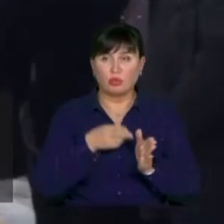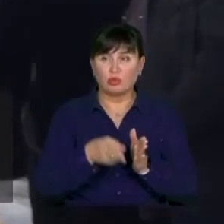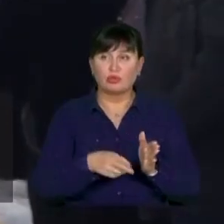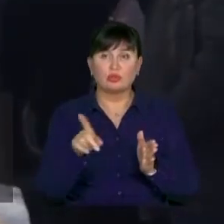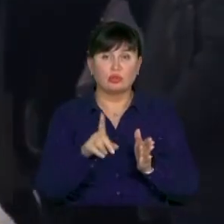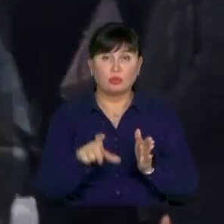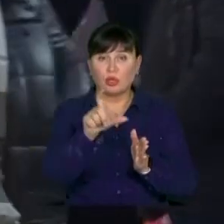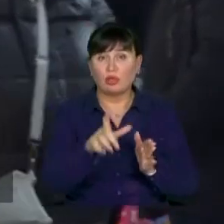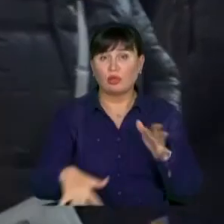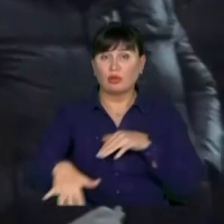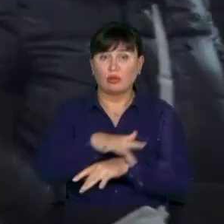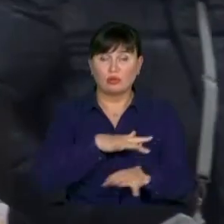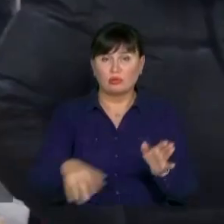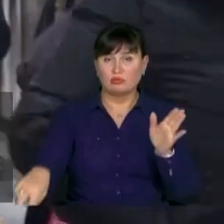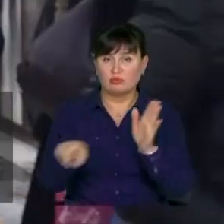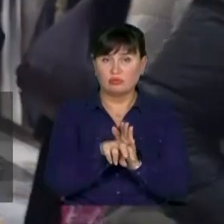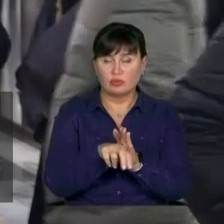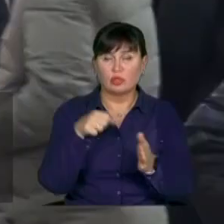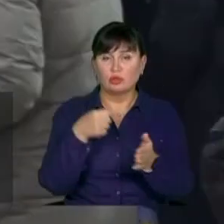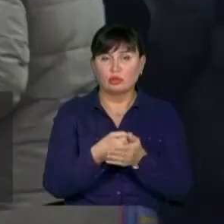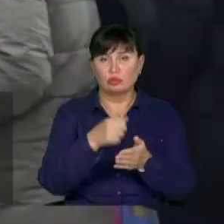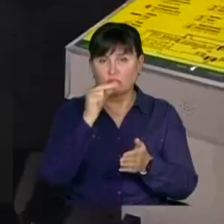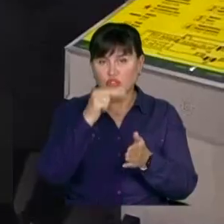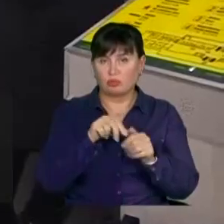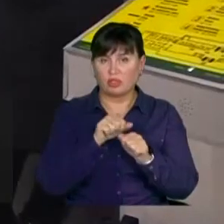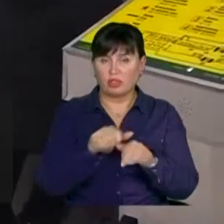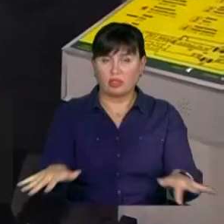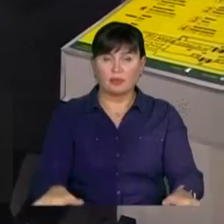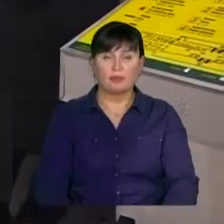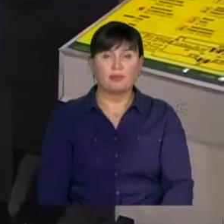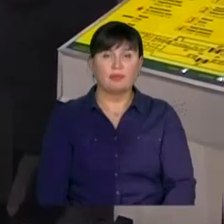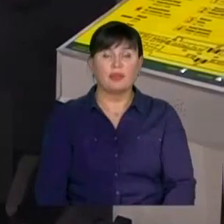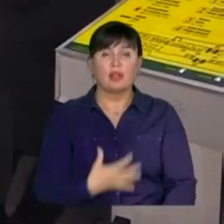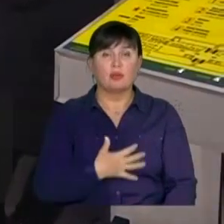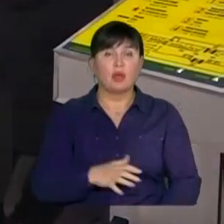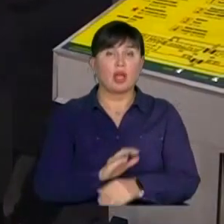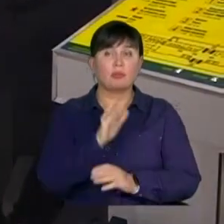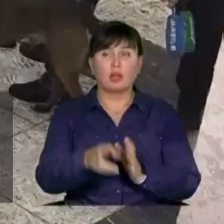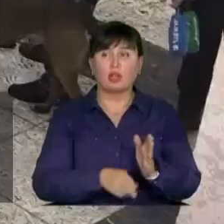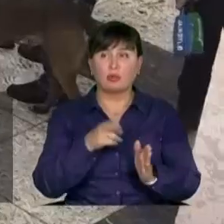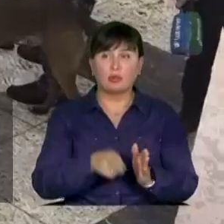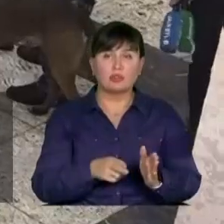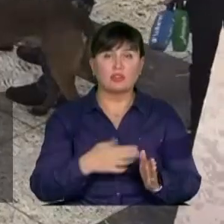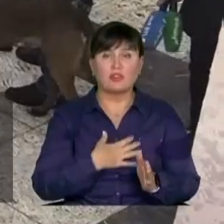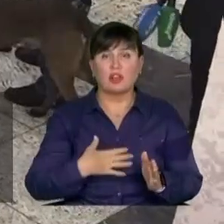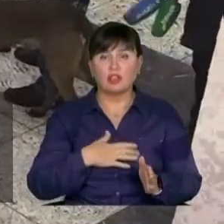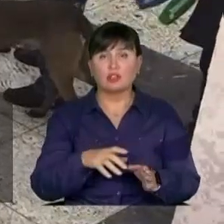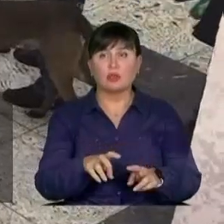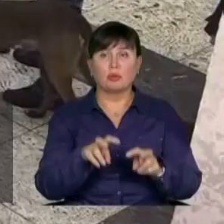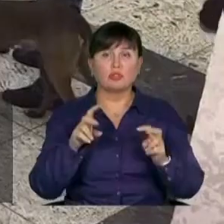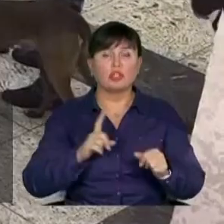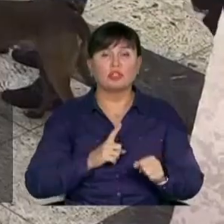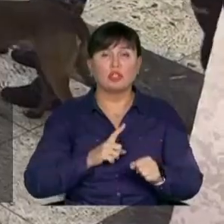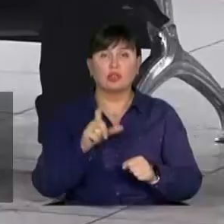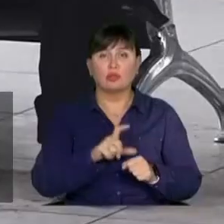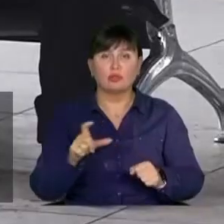они взяли пассажиров до станции Чимкент. Приоритет в отправке поездов отдавали пассажирским. Ожидающих на вокзалах